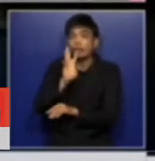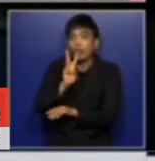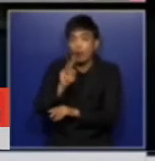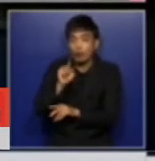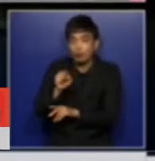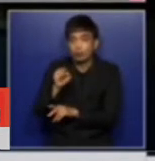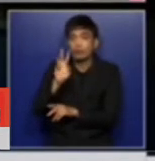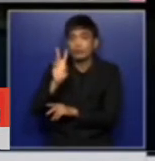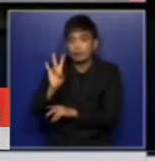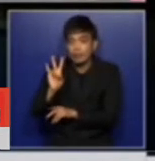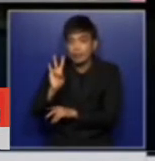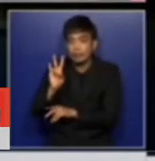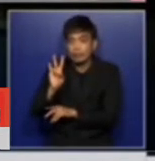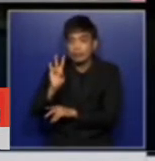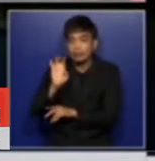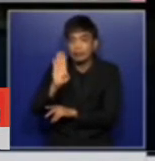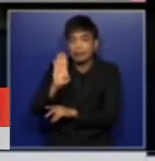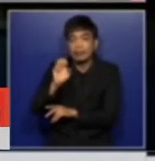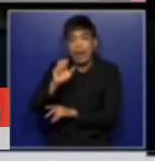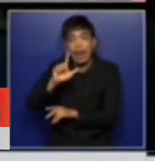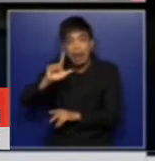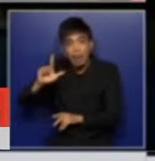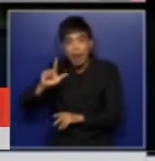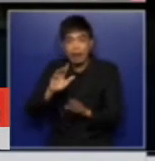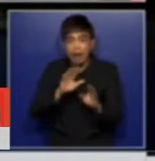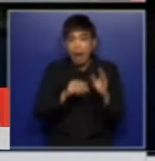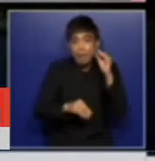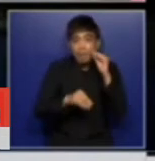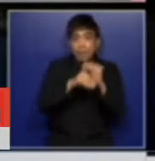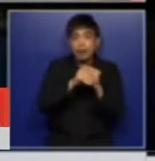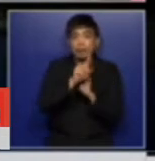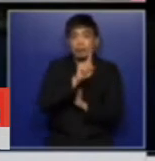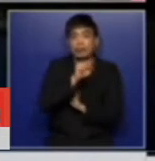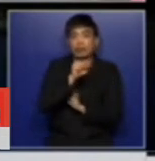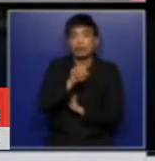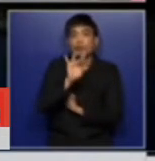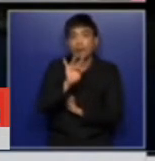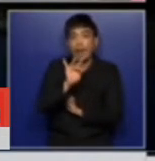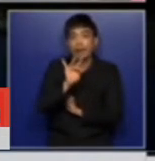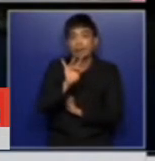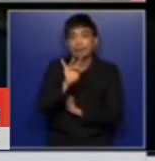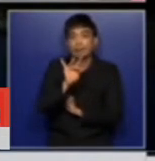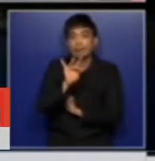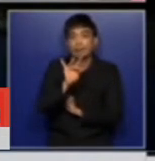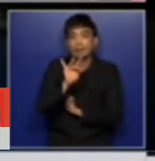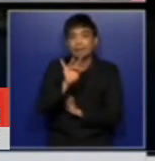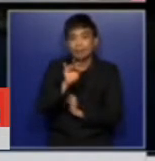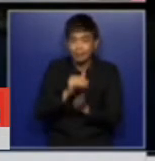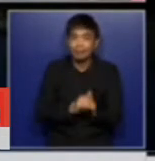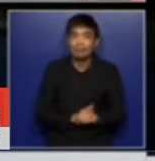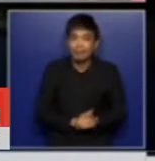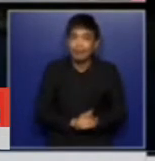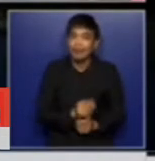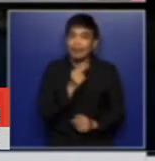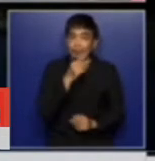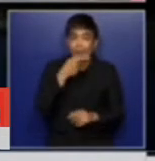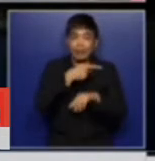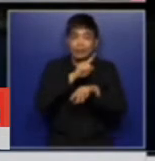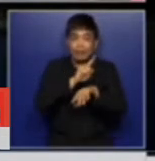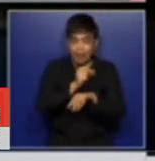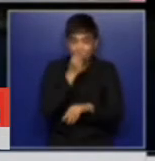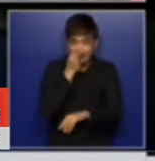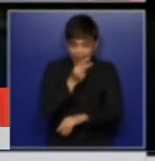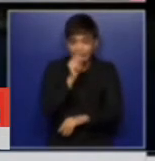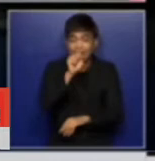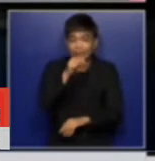6.74 แสนล้านบาทหรือว่ามันโตขึ้นมา 1.8 เท่าเท่านั้นเอง ท่านประธานที่เคารพครับเห็นไหมครับรายจ่